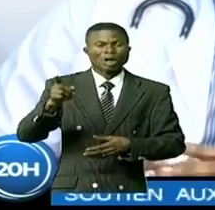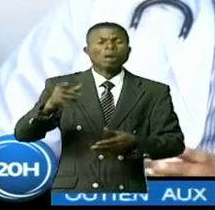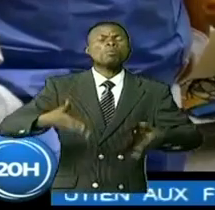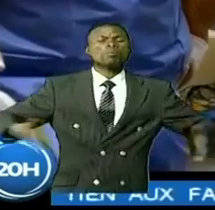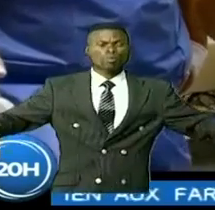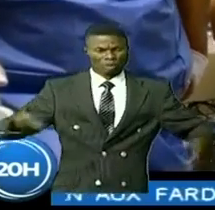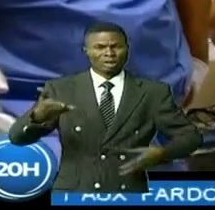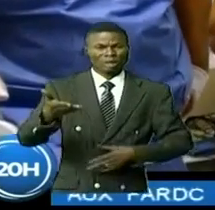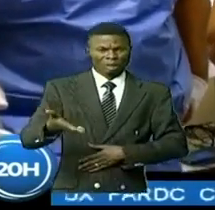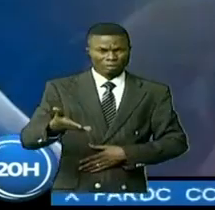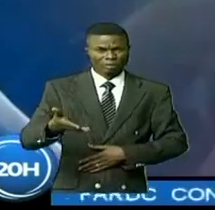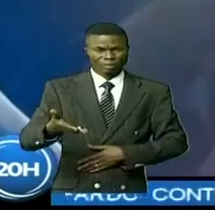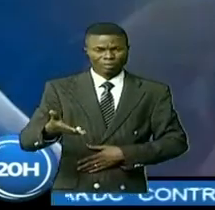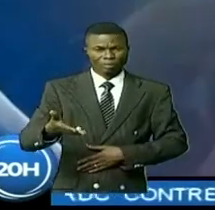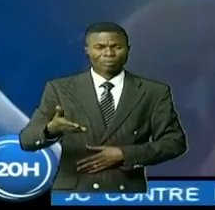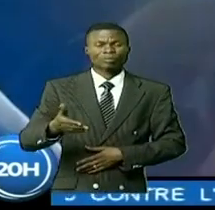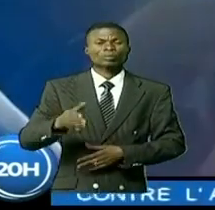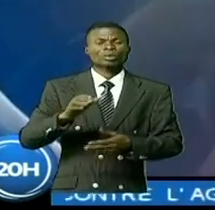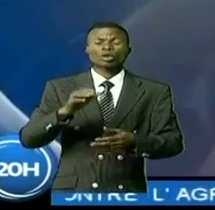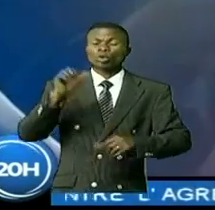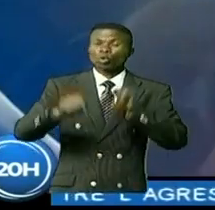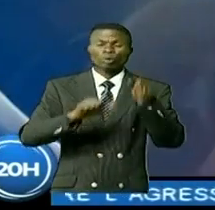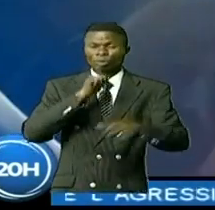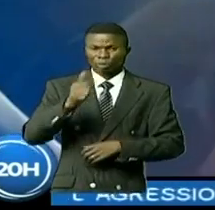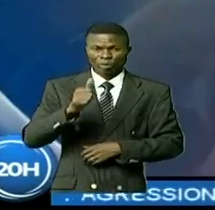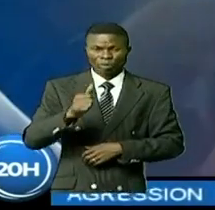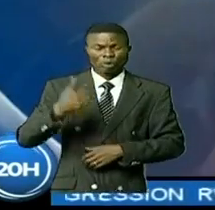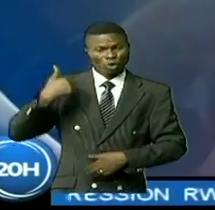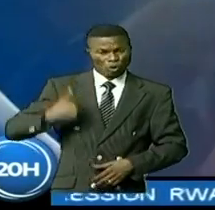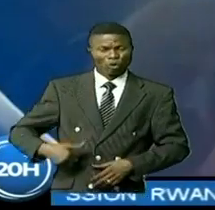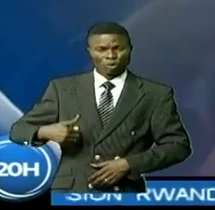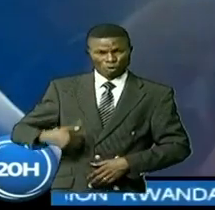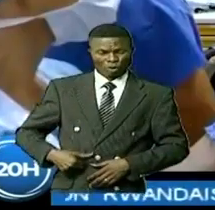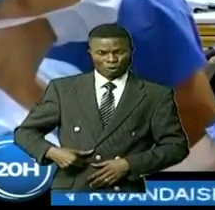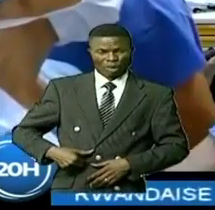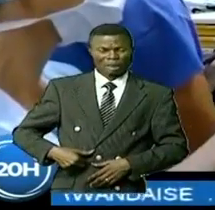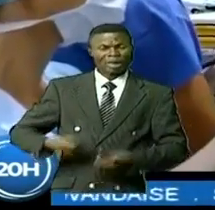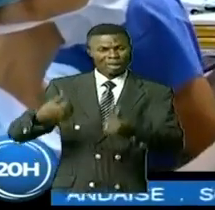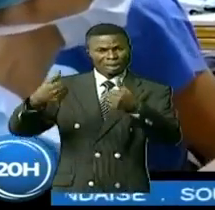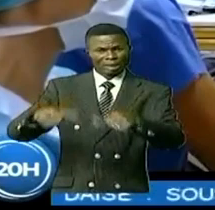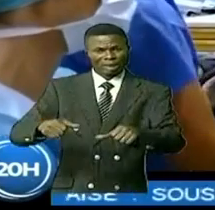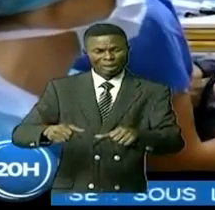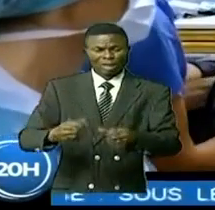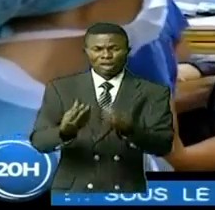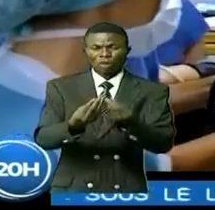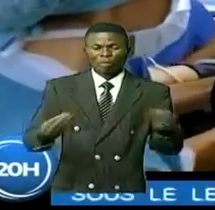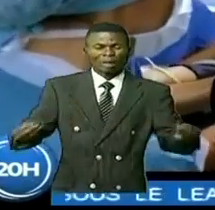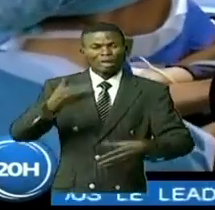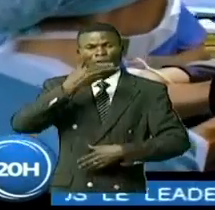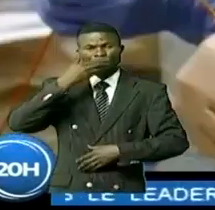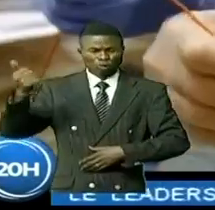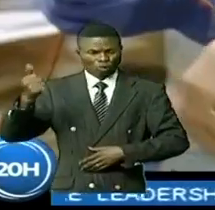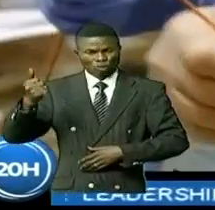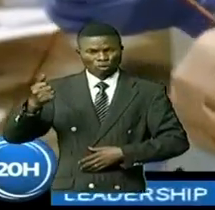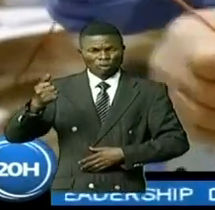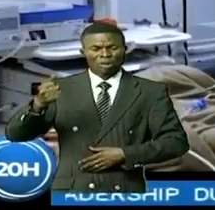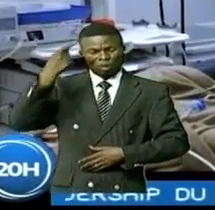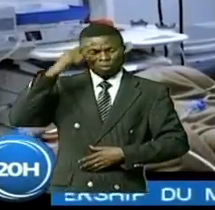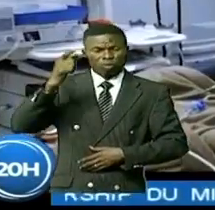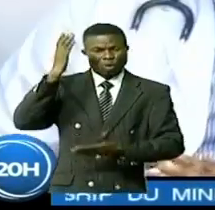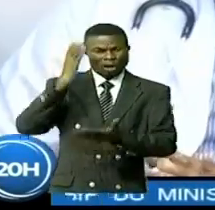l'obésité. Ça ne fait l'ombre d'aucun doute. La chirurgie reste le traitement le plus efficace contre